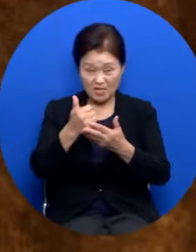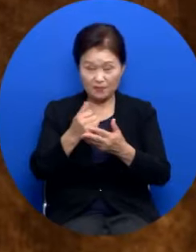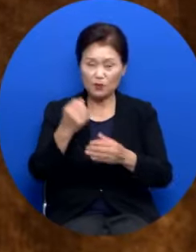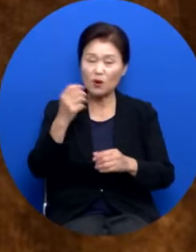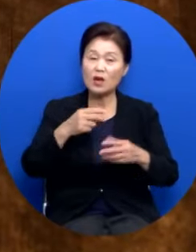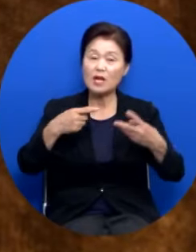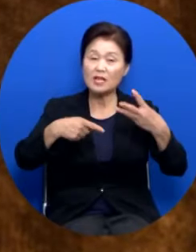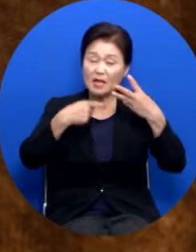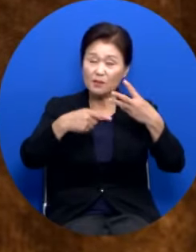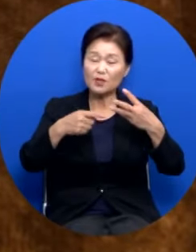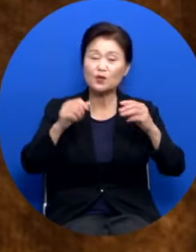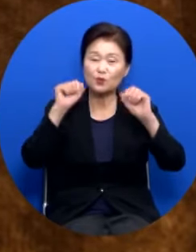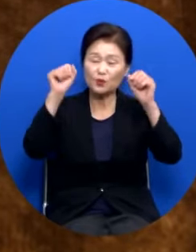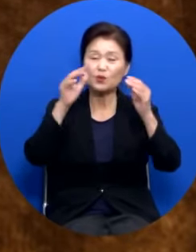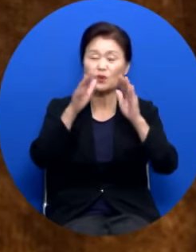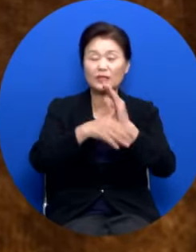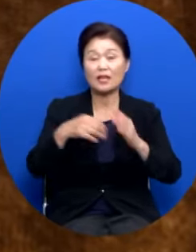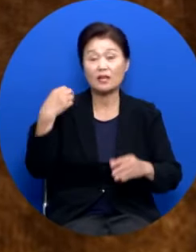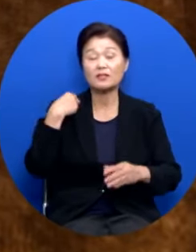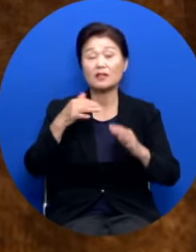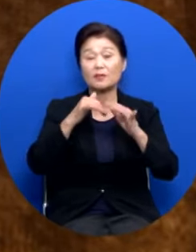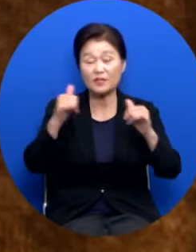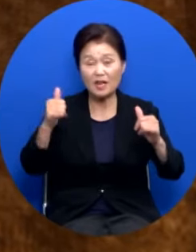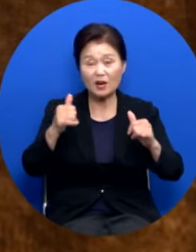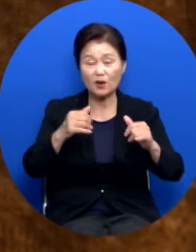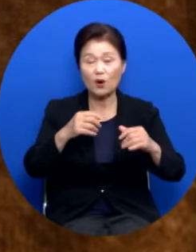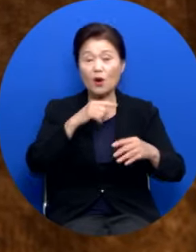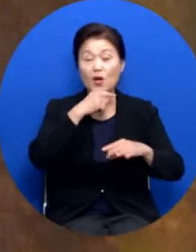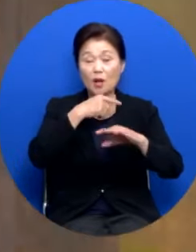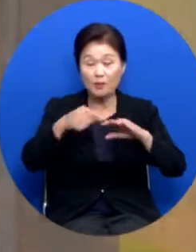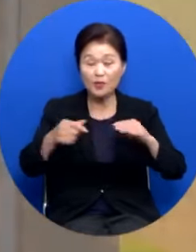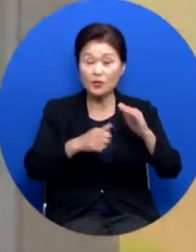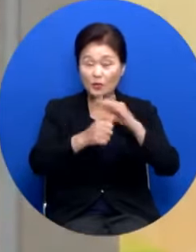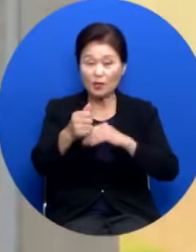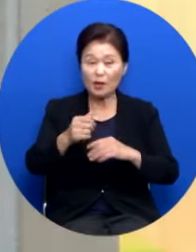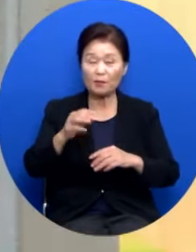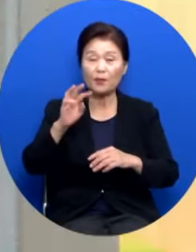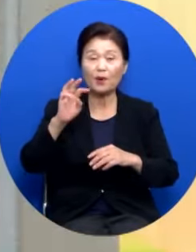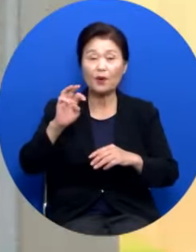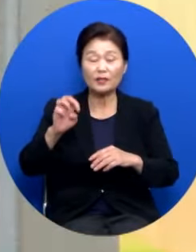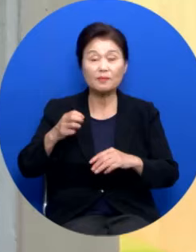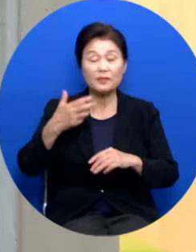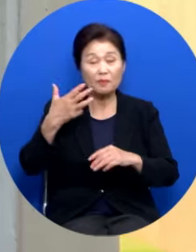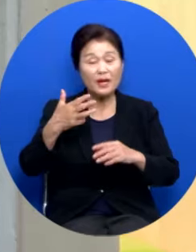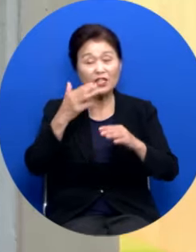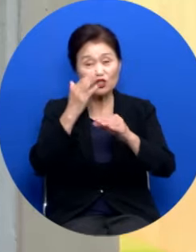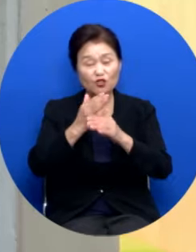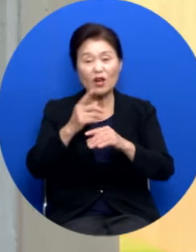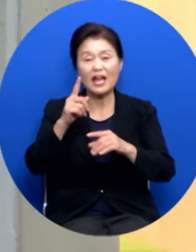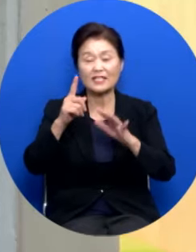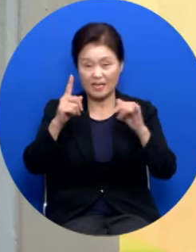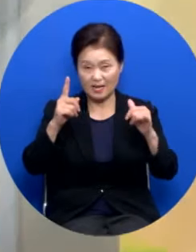3.1운동 때 기호지방 책임자로 민족대표 48인 가운데 한 사람이었던 김세환 권사.